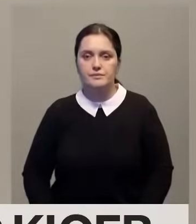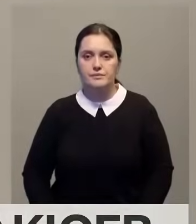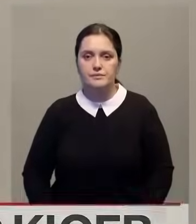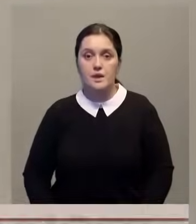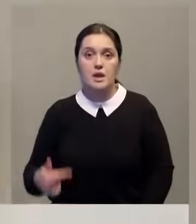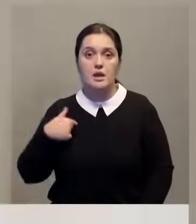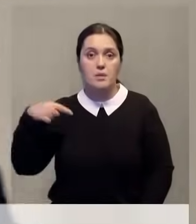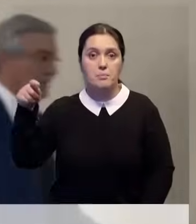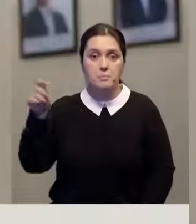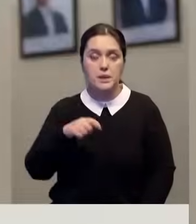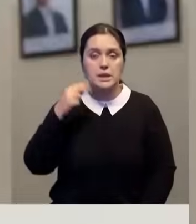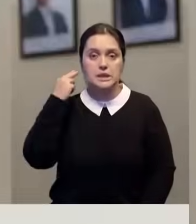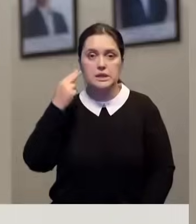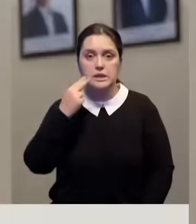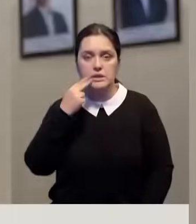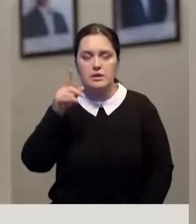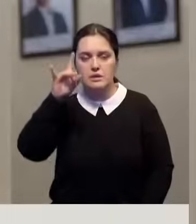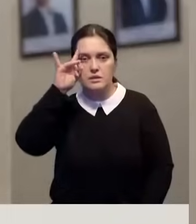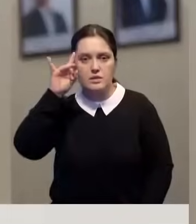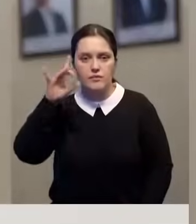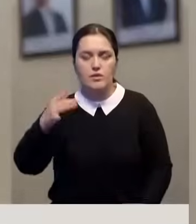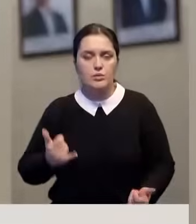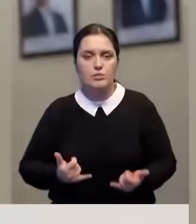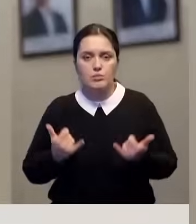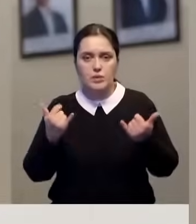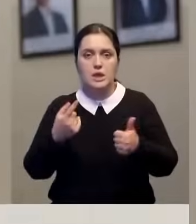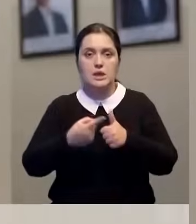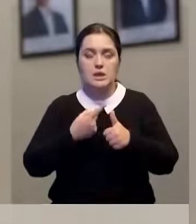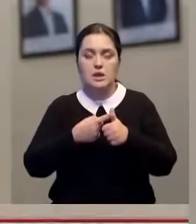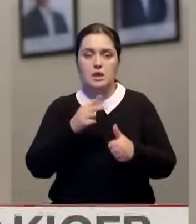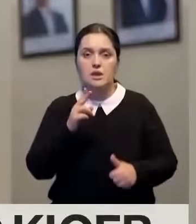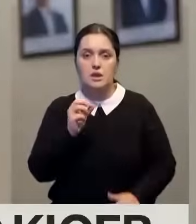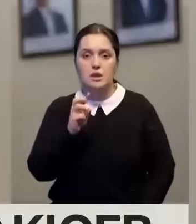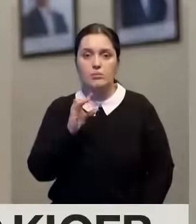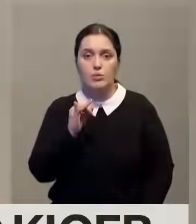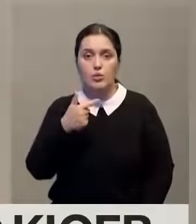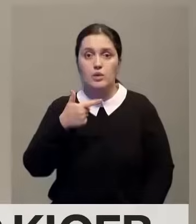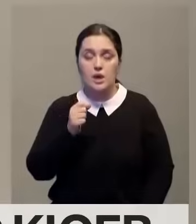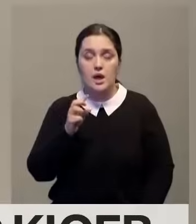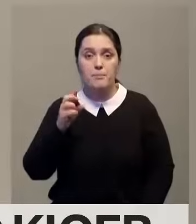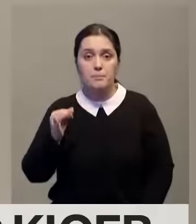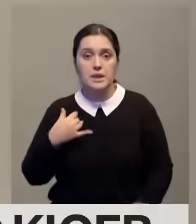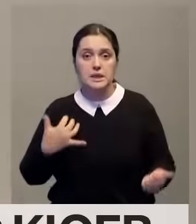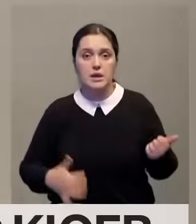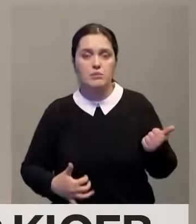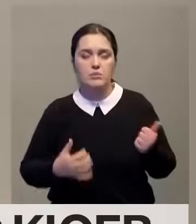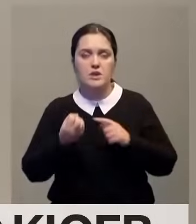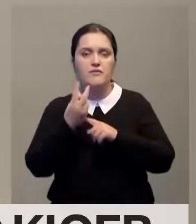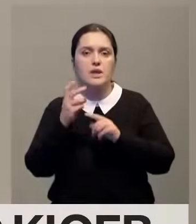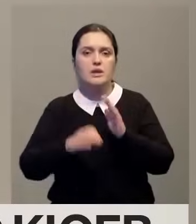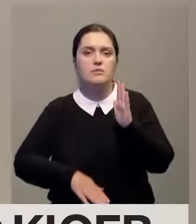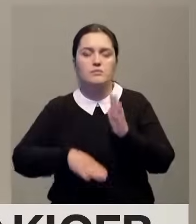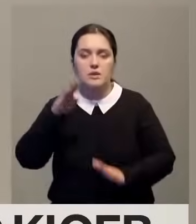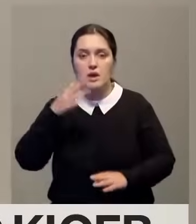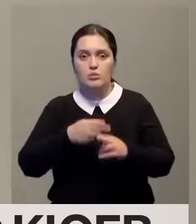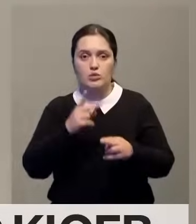Я приехал из Китая, где также широко известно и почитаемое имя и творчество Кетбука-би. На домре я играю с 12 лет. Чтобы